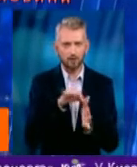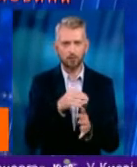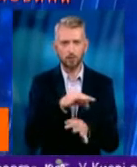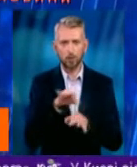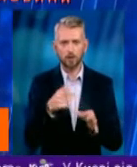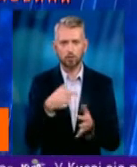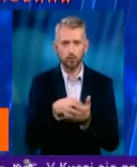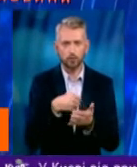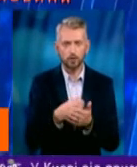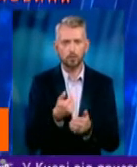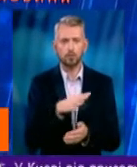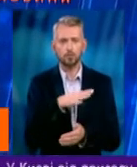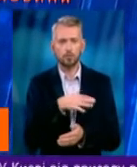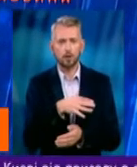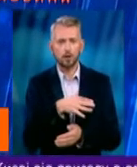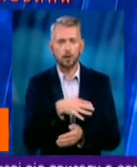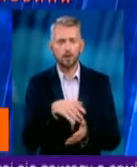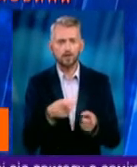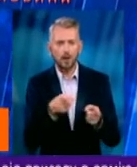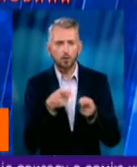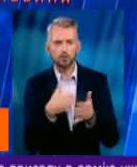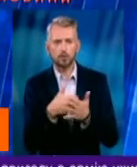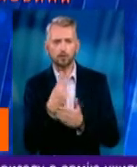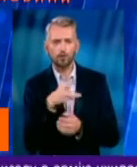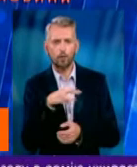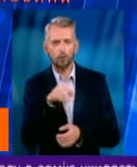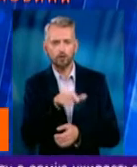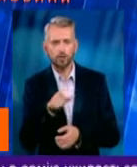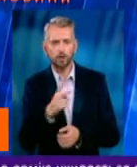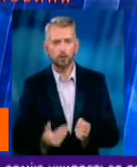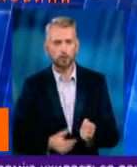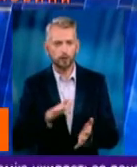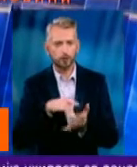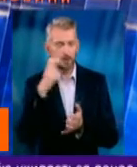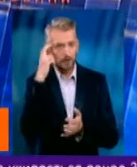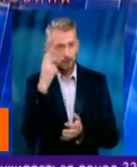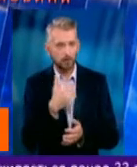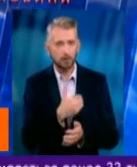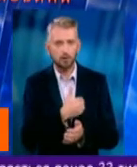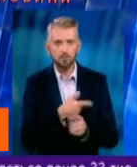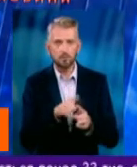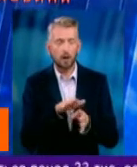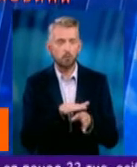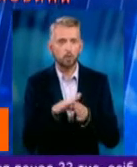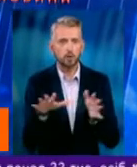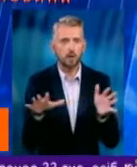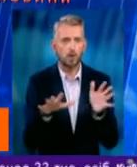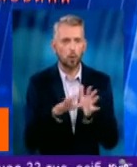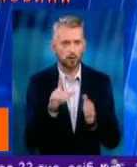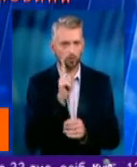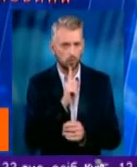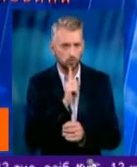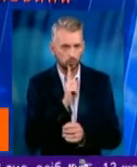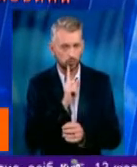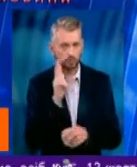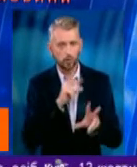залучено близько 2 мільйонів людей, які проживають в місті Києві. Я рахую, що це абсолютний рекорд поки що. Сподіваюся,